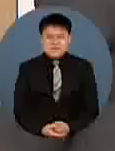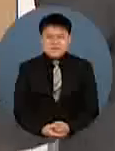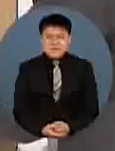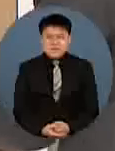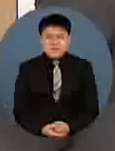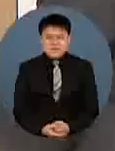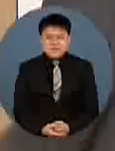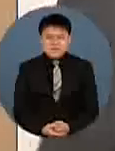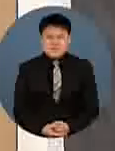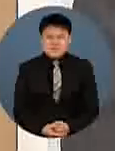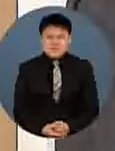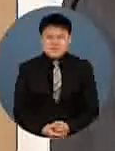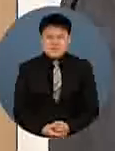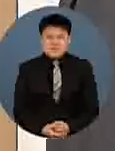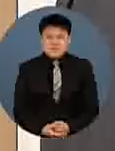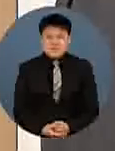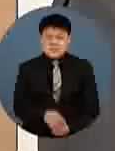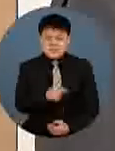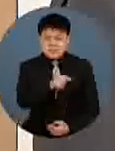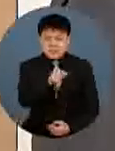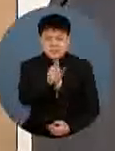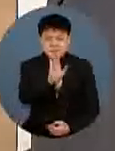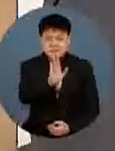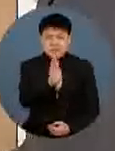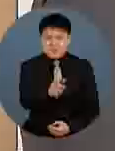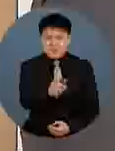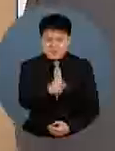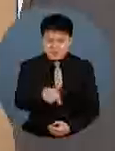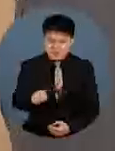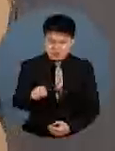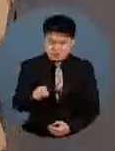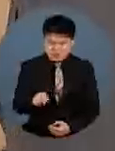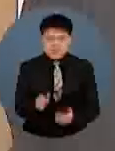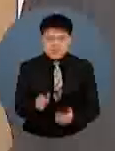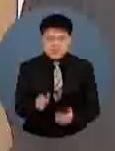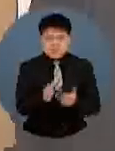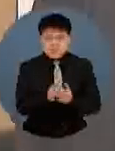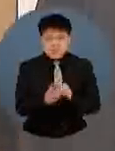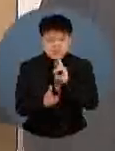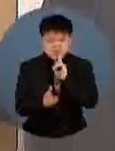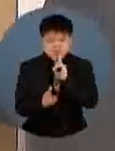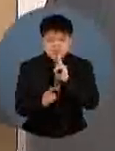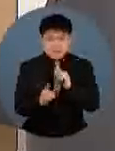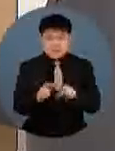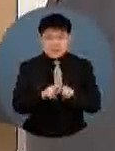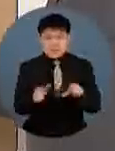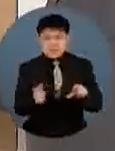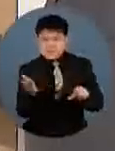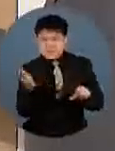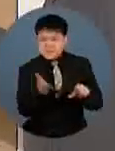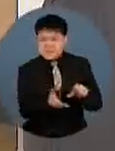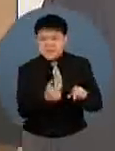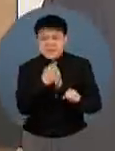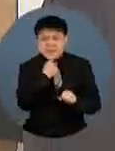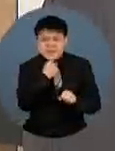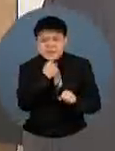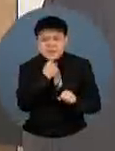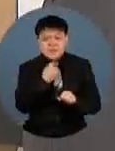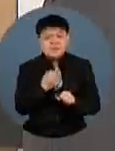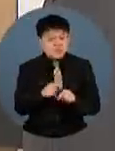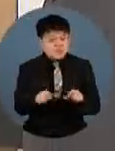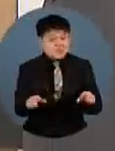그래서 이제 안 두고 있죠. 안 두고 밑으로 붙여봤어요. 네, 밑으로 붙이니까 젖혀서 보통은 끊고 싶습니다만 이건 이렇게 몰려서